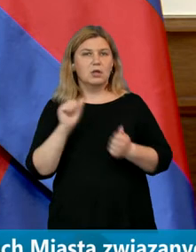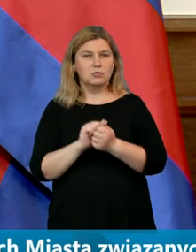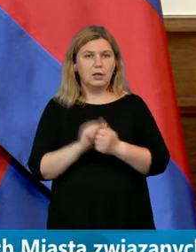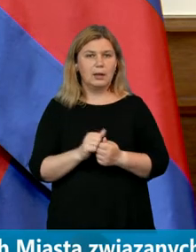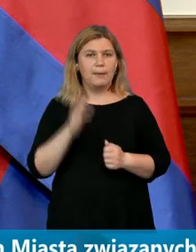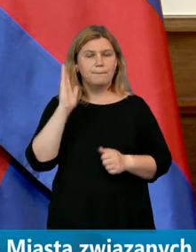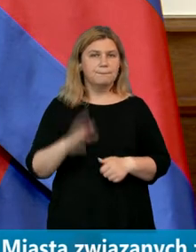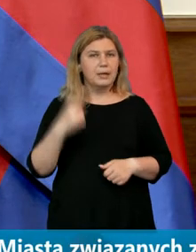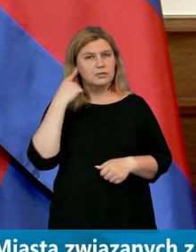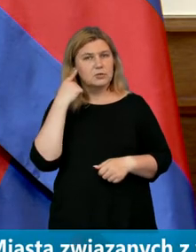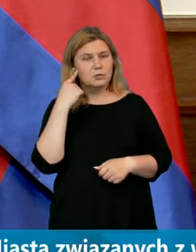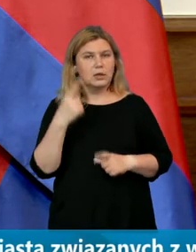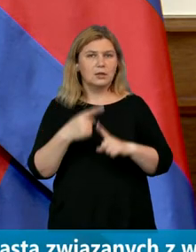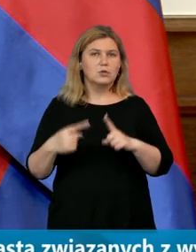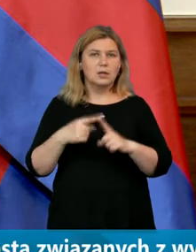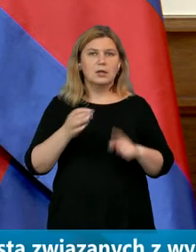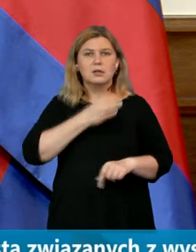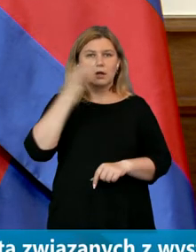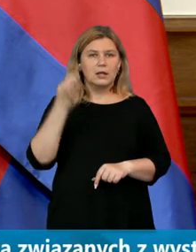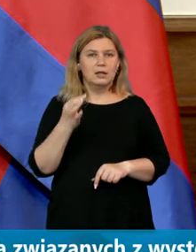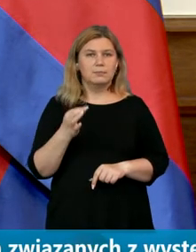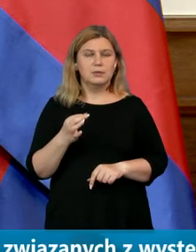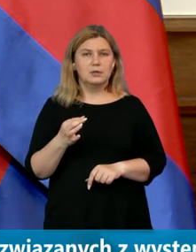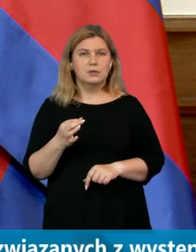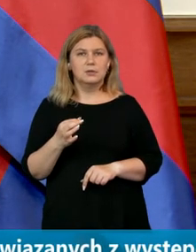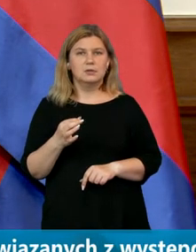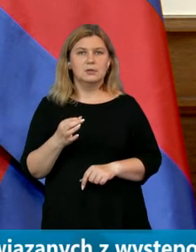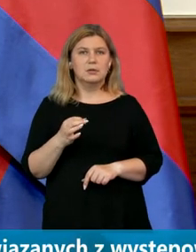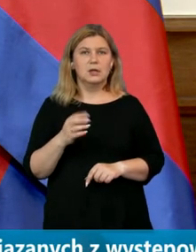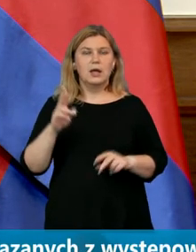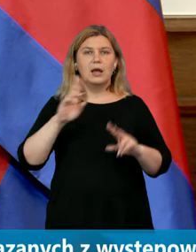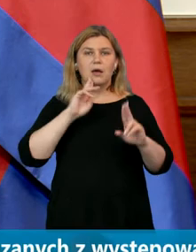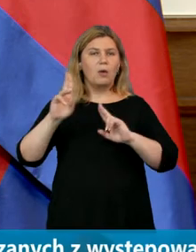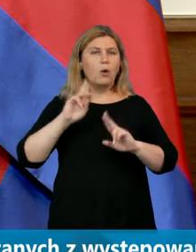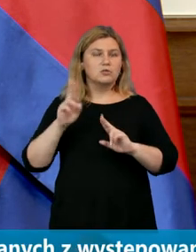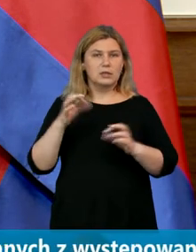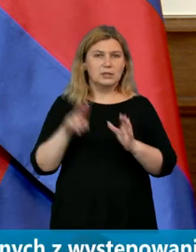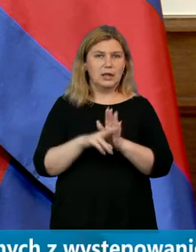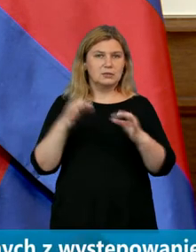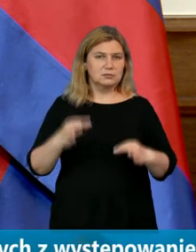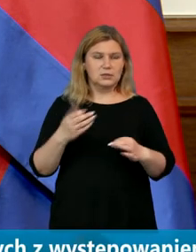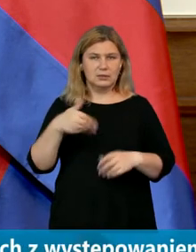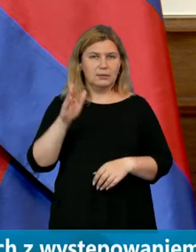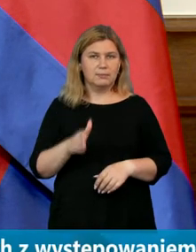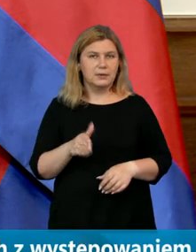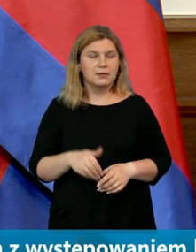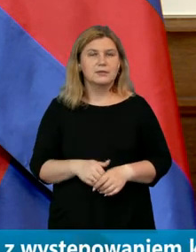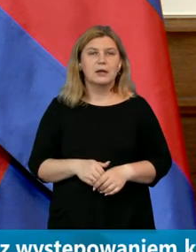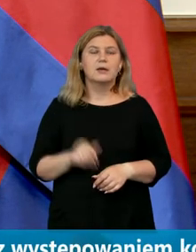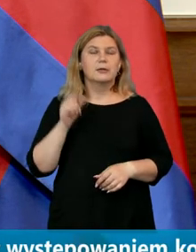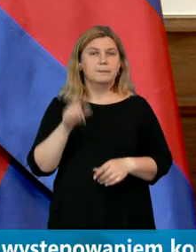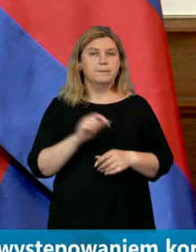będzie słychać trochę lepiej. Natomiast nagłośnienia na dzień dzisiejszy nie przewidujemy. Pan Daniel